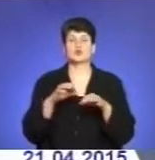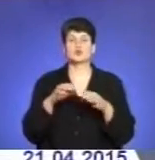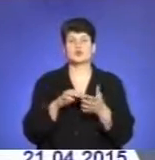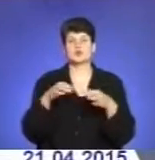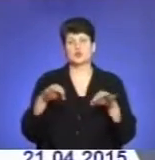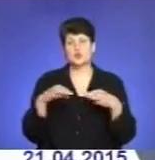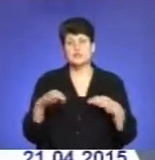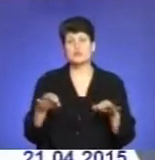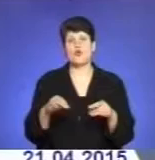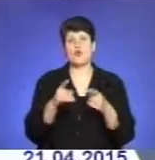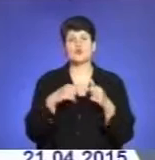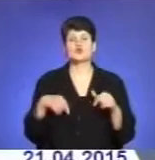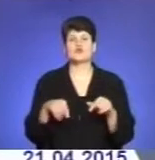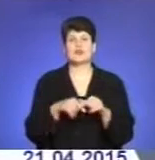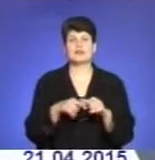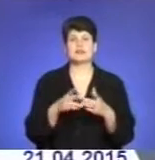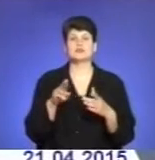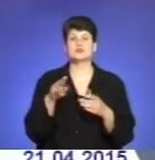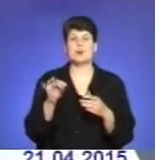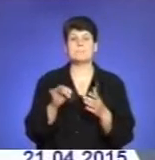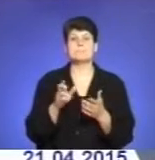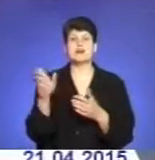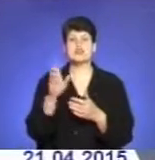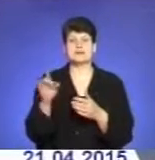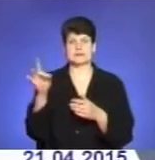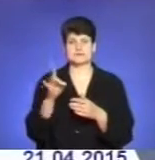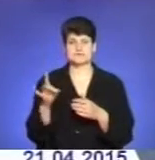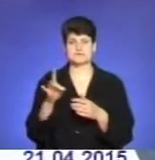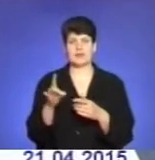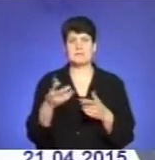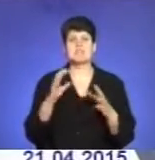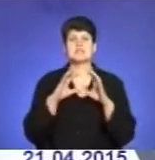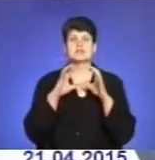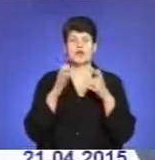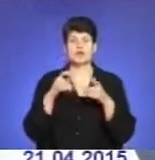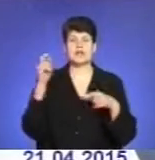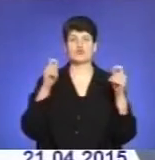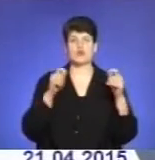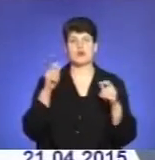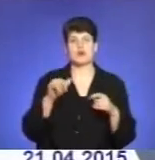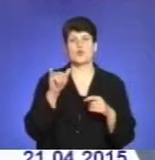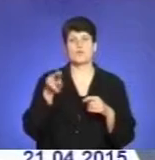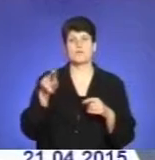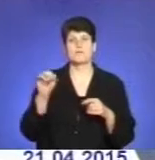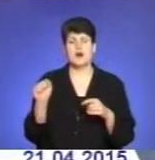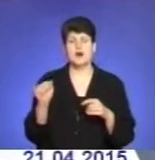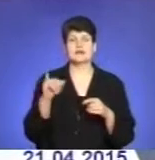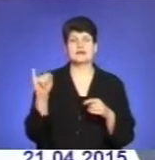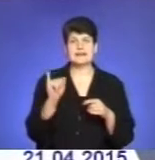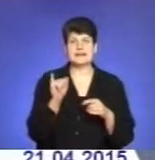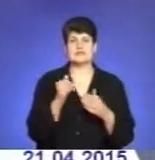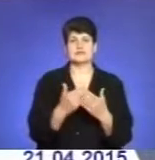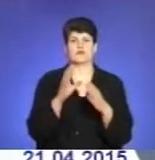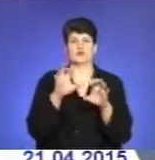адміністрації організував прес-тур Бережанщиною. Міжнародна конференція «Українська повстанська армія», фотовиставки в Бережанському краєзнавчому